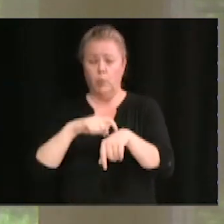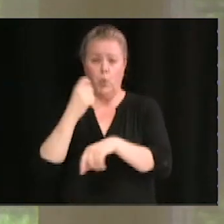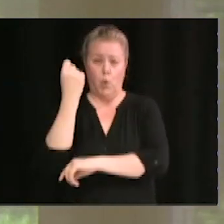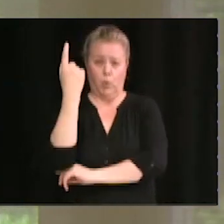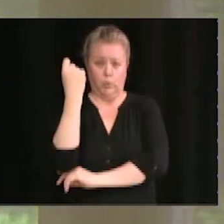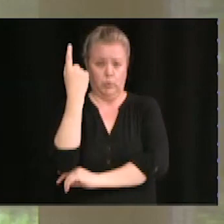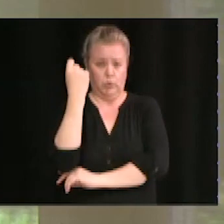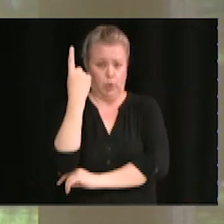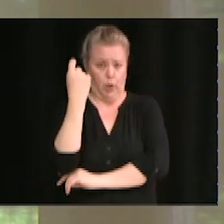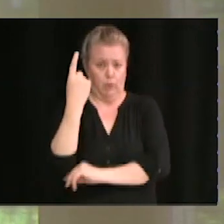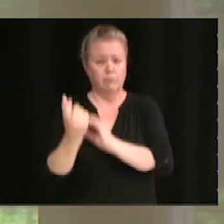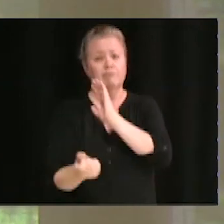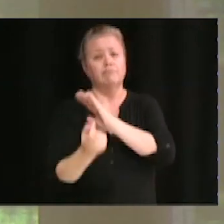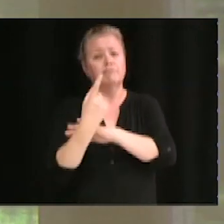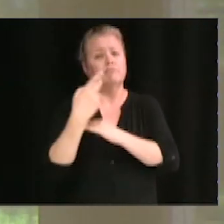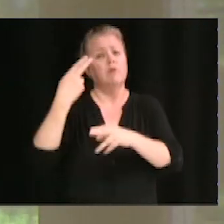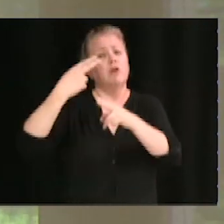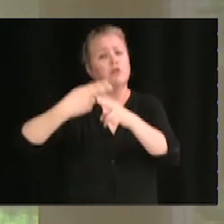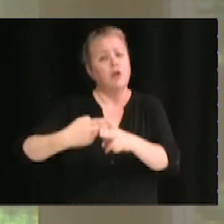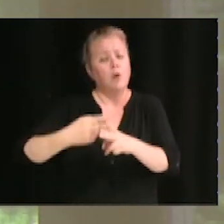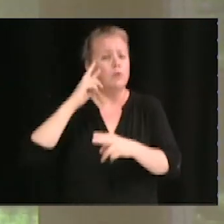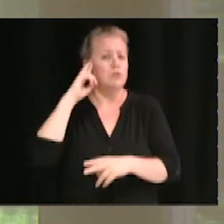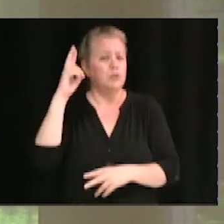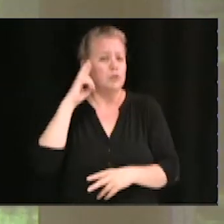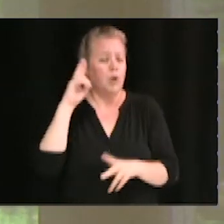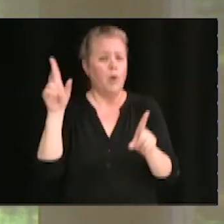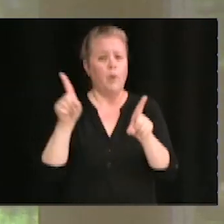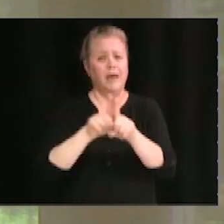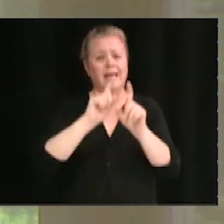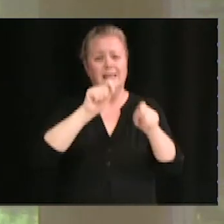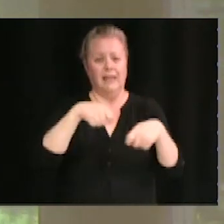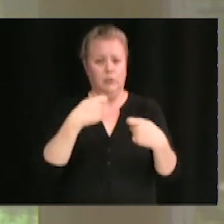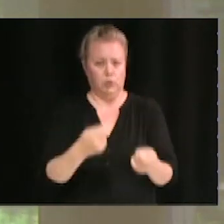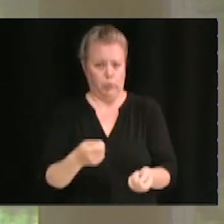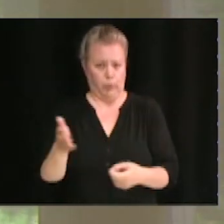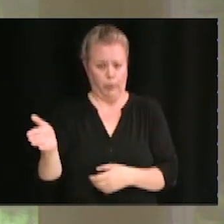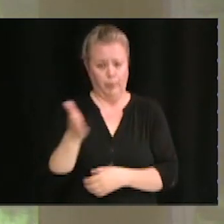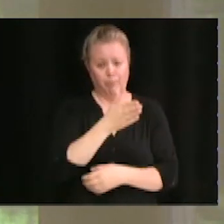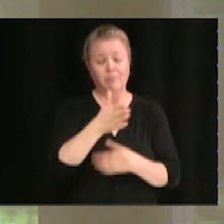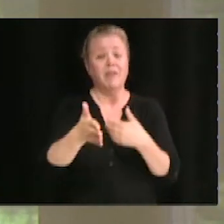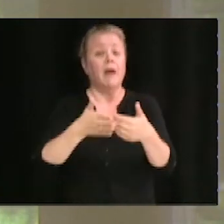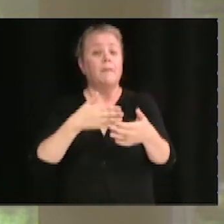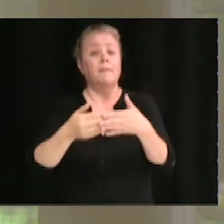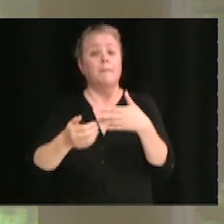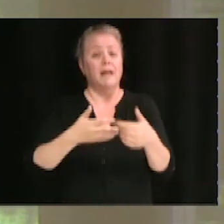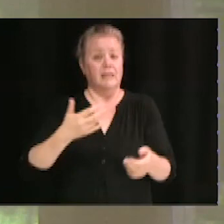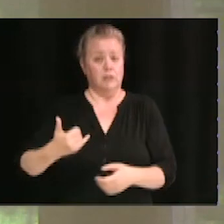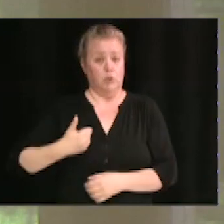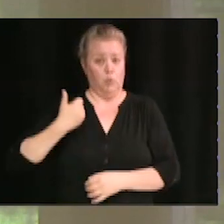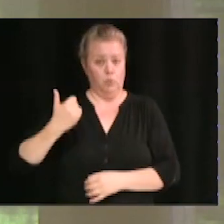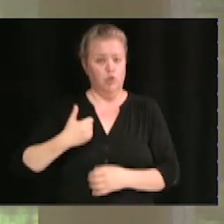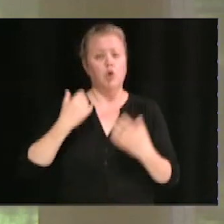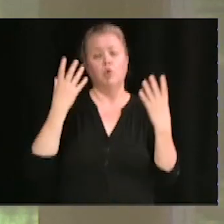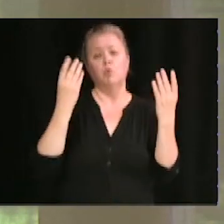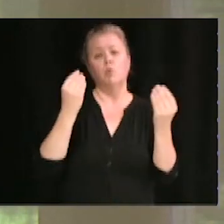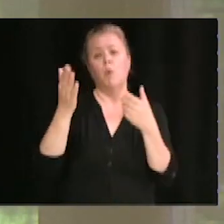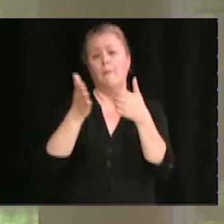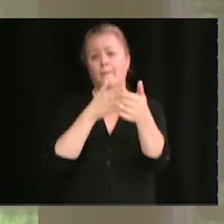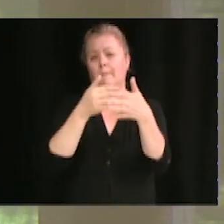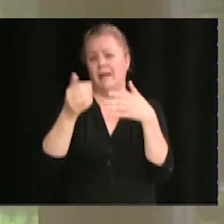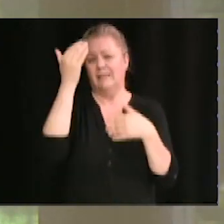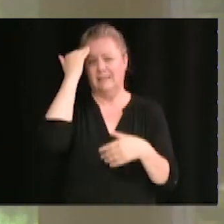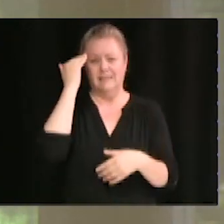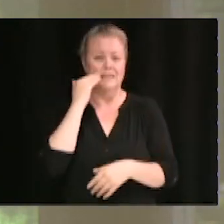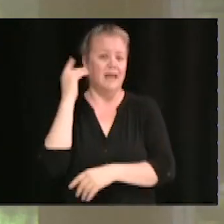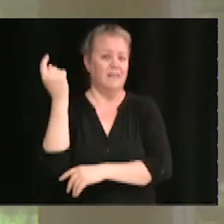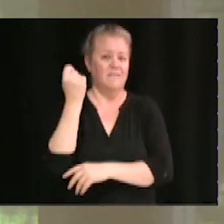Nature. À place aux jeunes, les mardis de l'été, à 10h et 14h, à la place Sainte-Victoire. Vous avez le kiosque